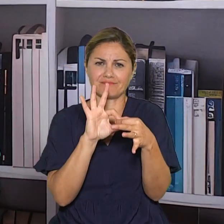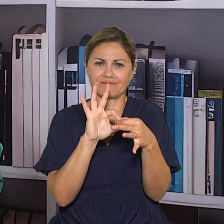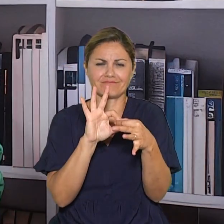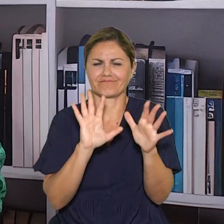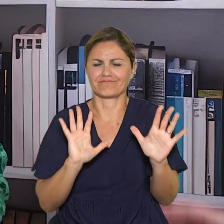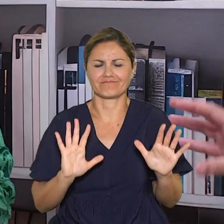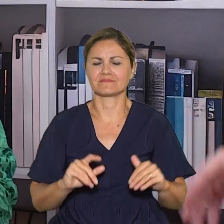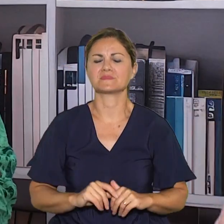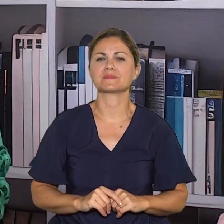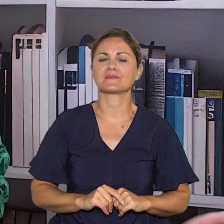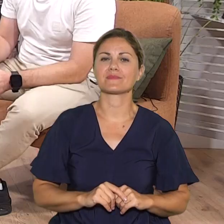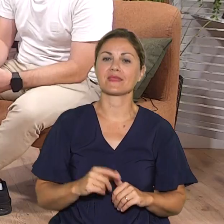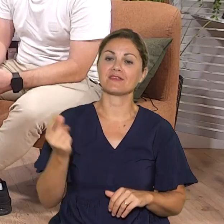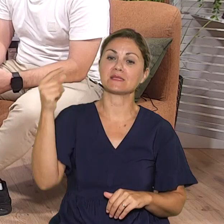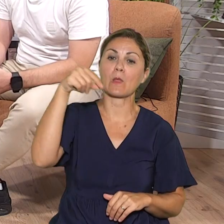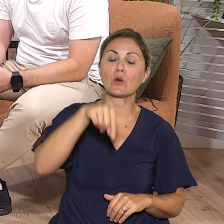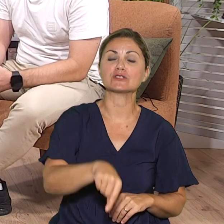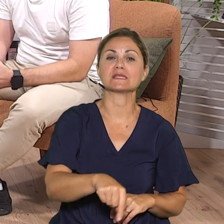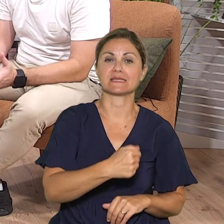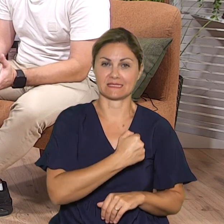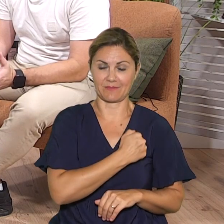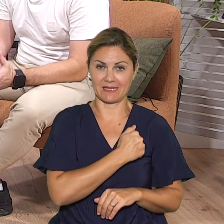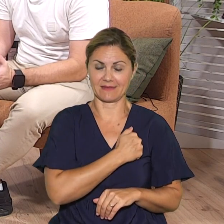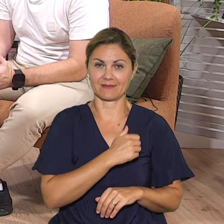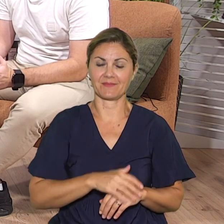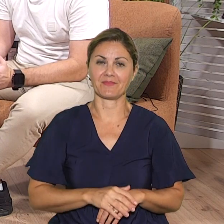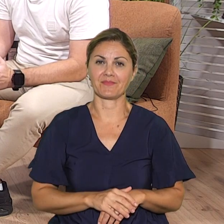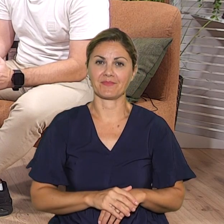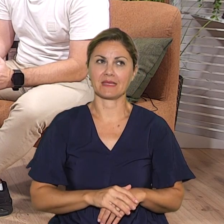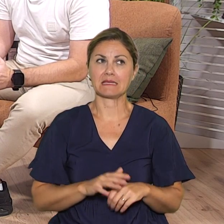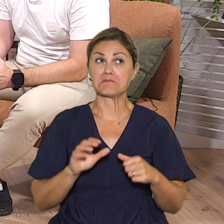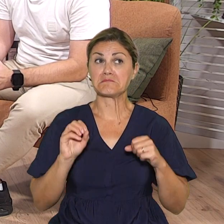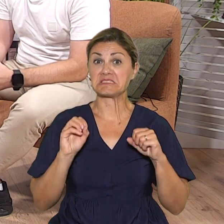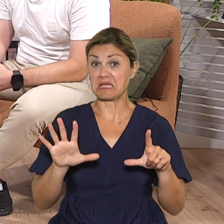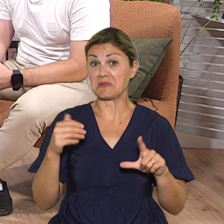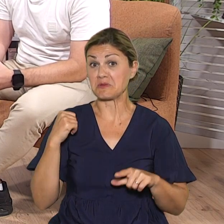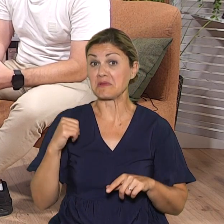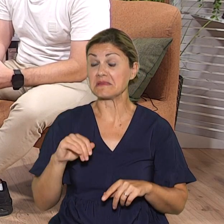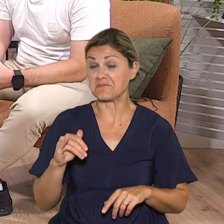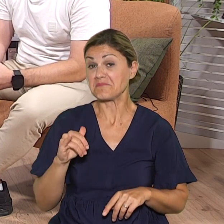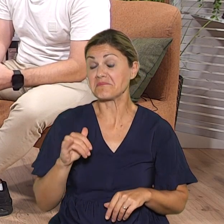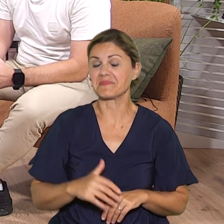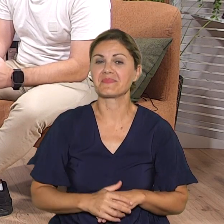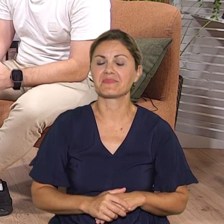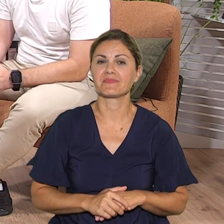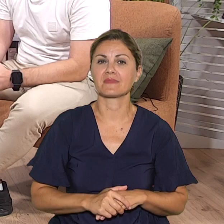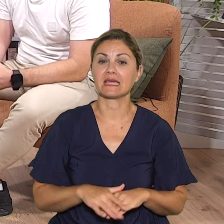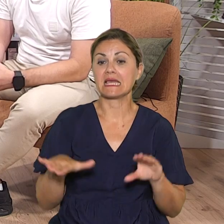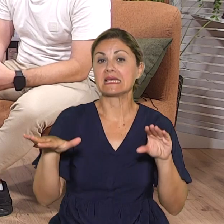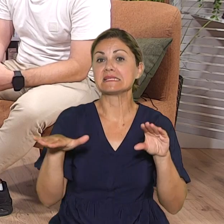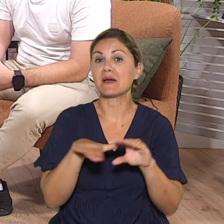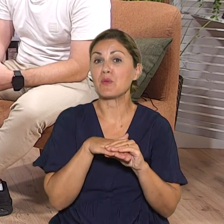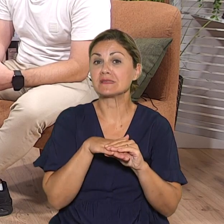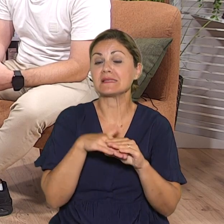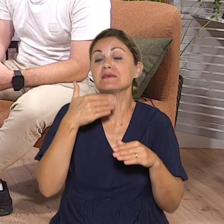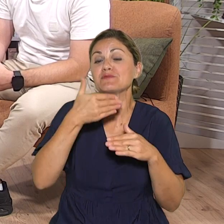Da. Došli ste u Split, je li ovdje... Kao 17 godina. 17 godina, da. Je, zaposlila se